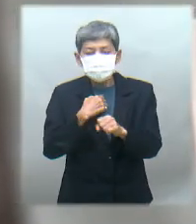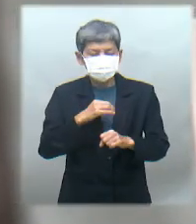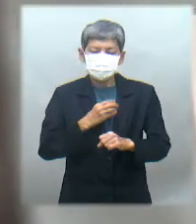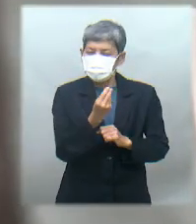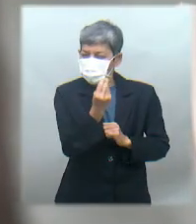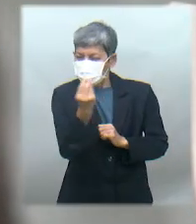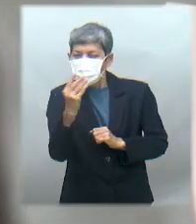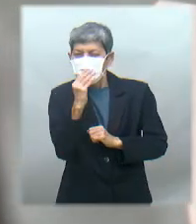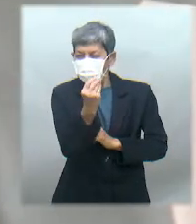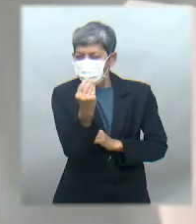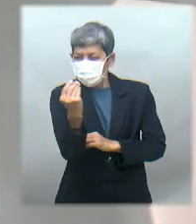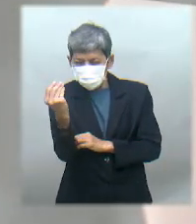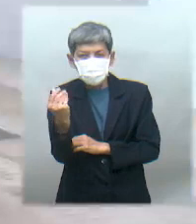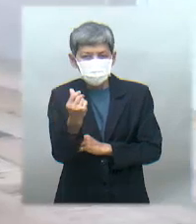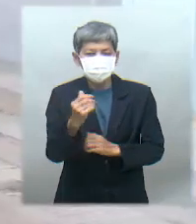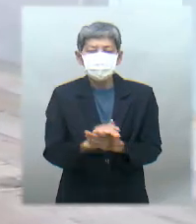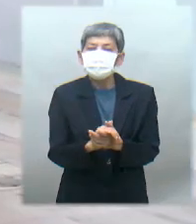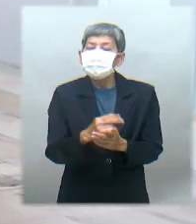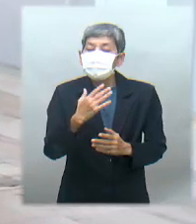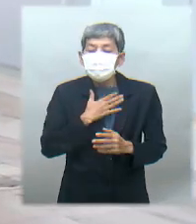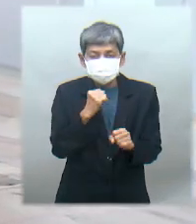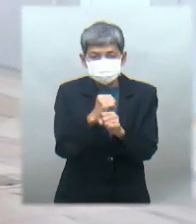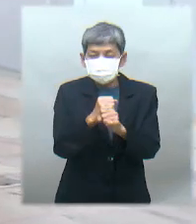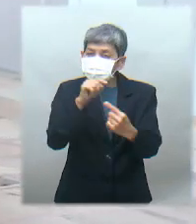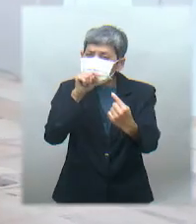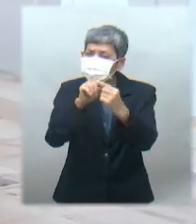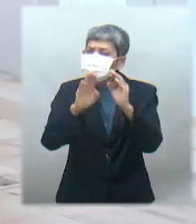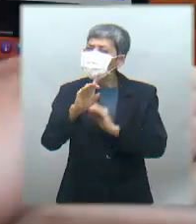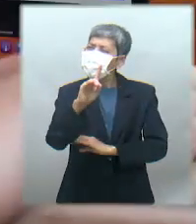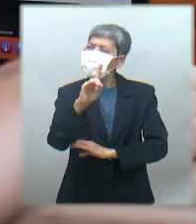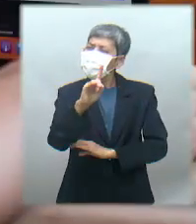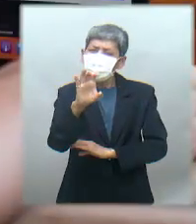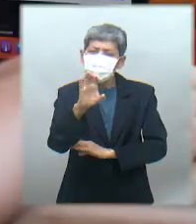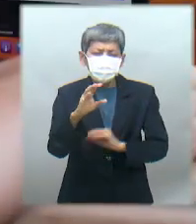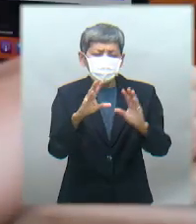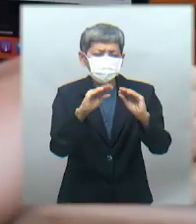คหางวยกวาการพปกติของมัสนใหญ่ผมจะปรบไว้ที่ประมาณ 100%